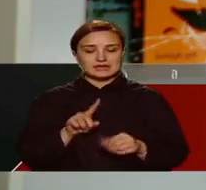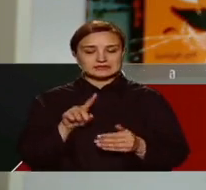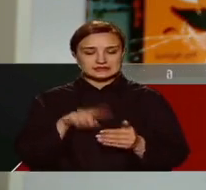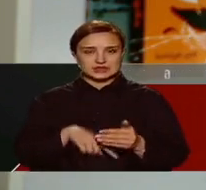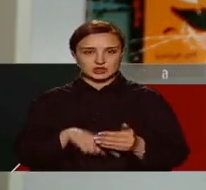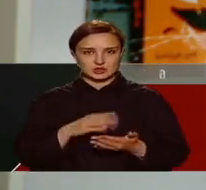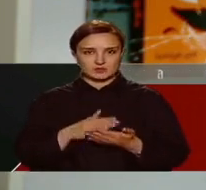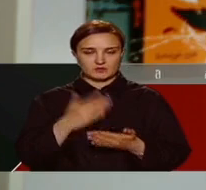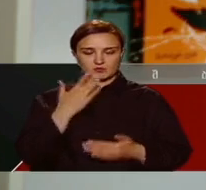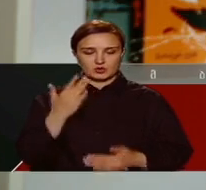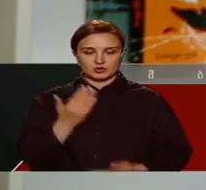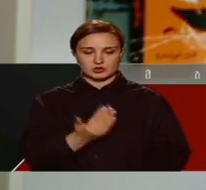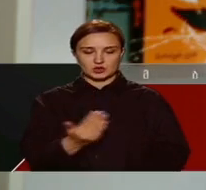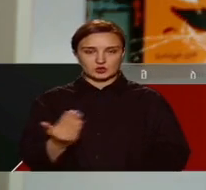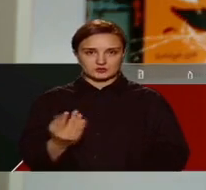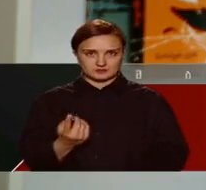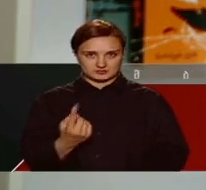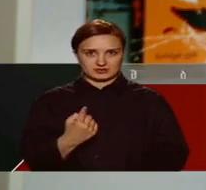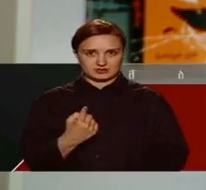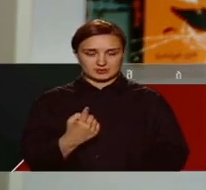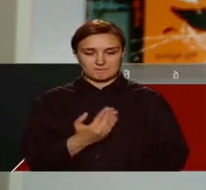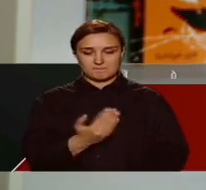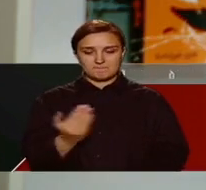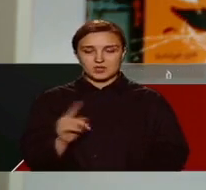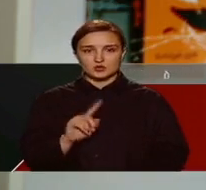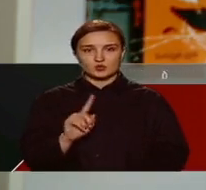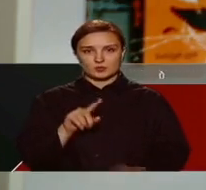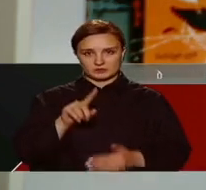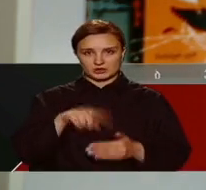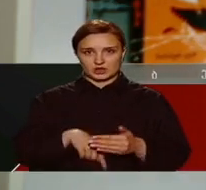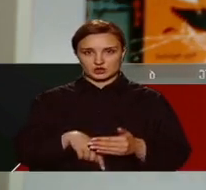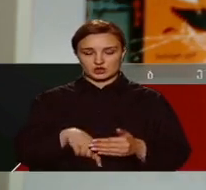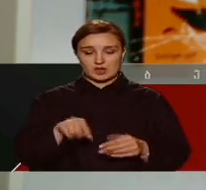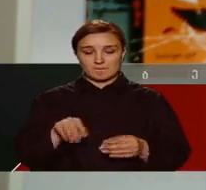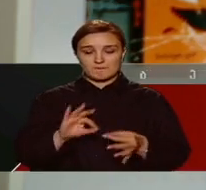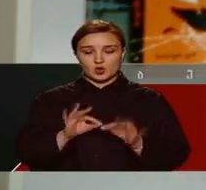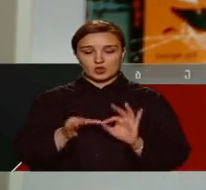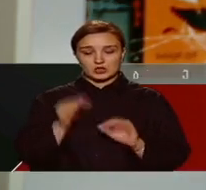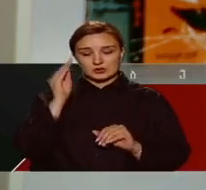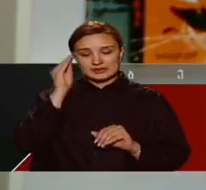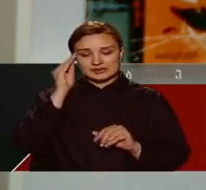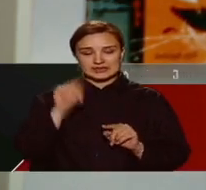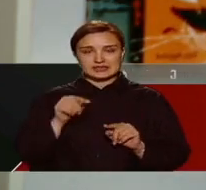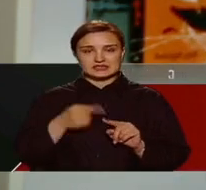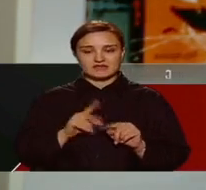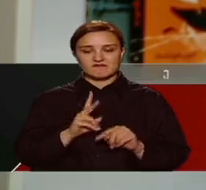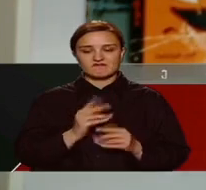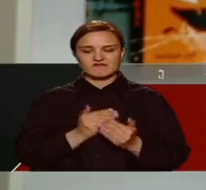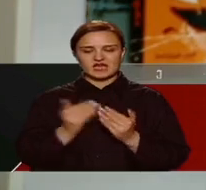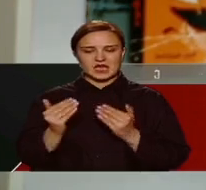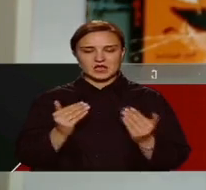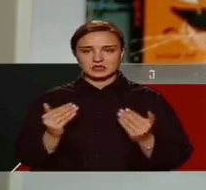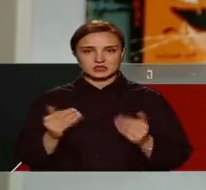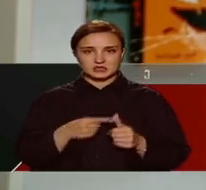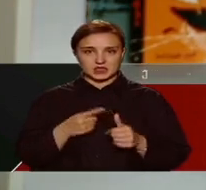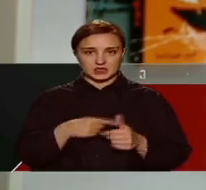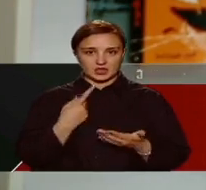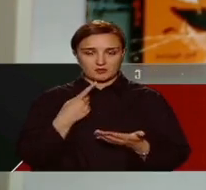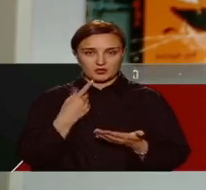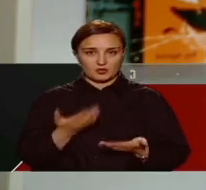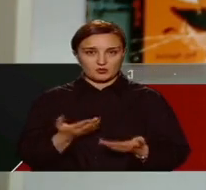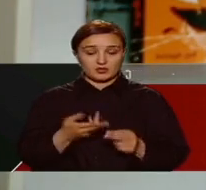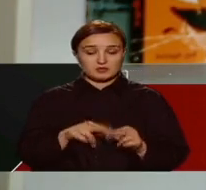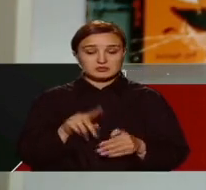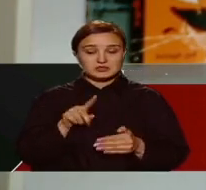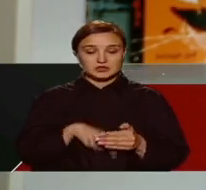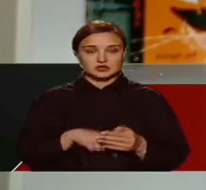დაჯერება პოლიტიკოსების მხრიდან, მართლა მათრო დაიჯერონ, რომ აი რაღაცა ამ კონკრეტული იდეის ან რაღაც ვიღაცის სახელით, რაღაცის სახელით ლაპარაკობენ.